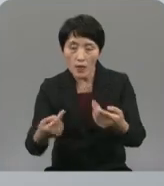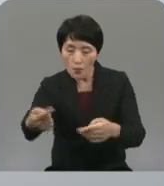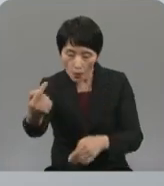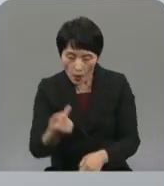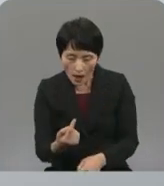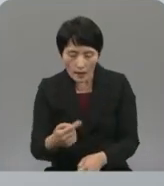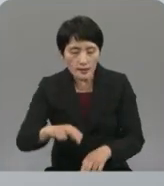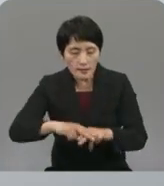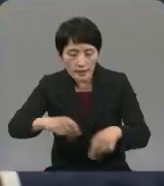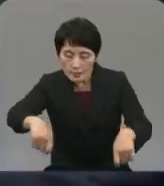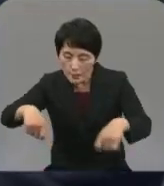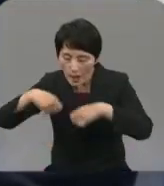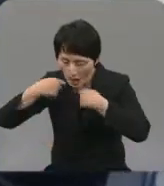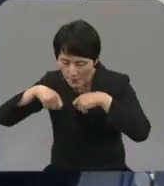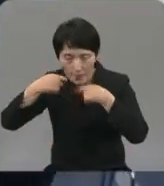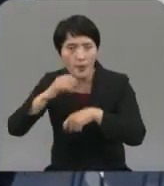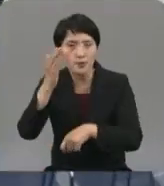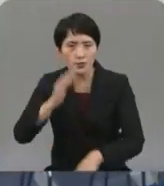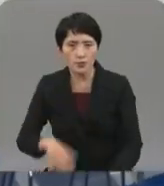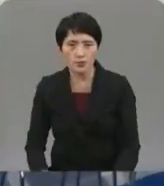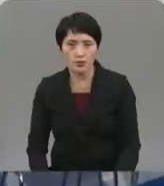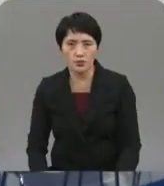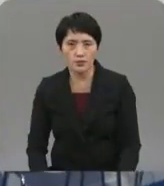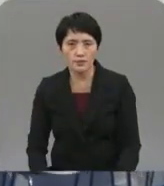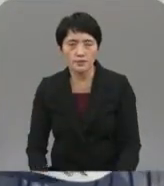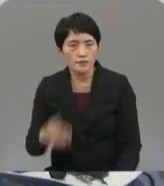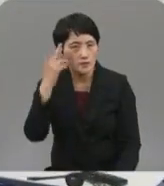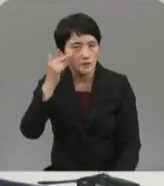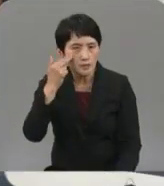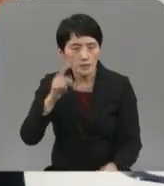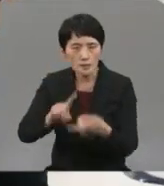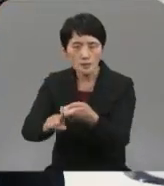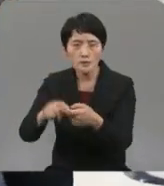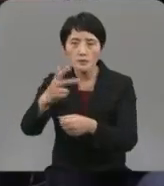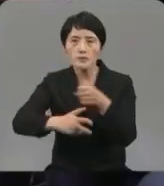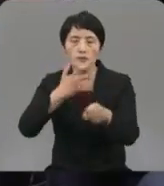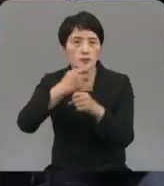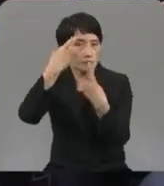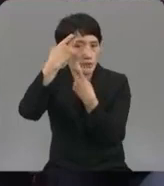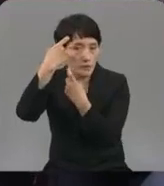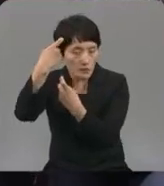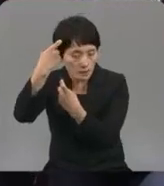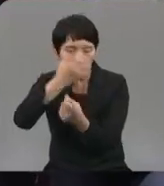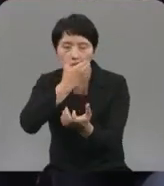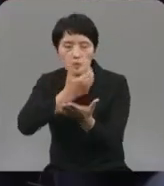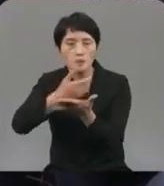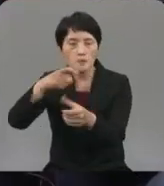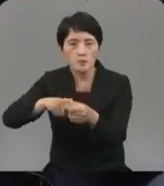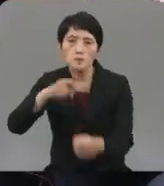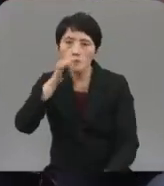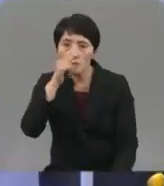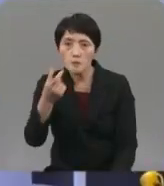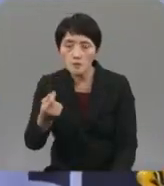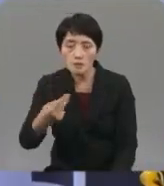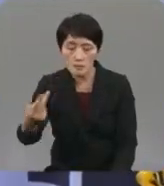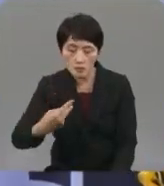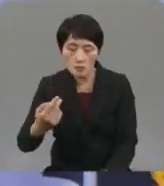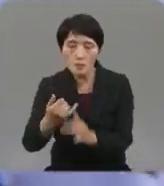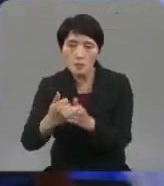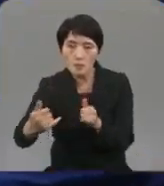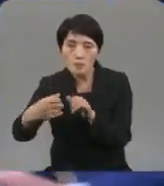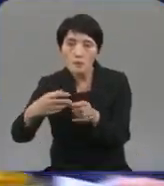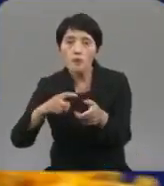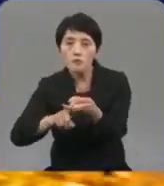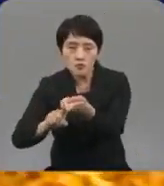das wird der erste Staatsbesuch eines südkoreanischen Präsidenten in den USA seit 2011 sein